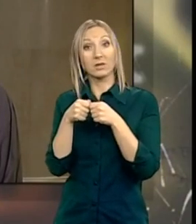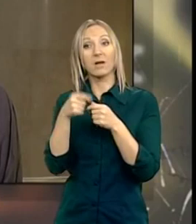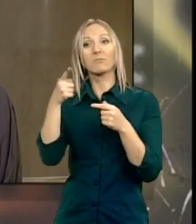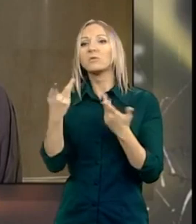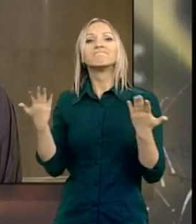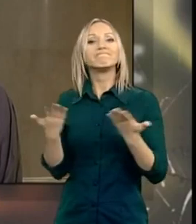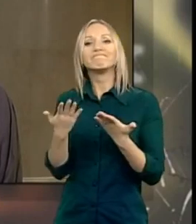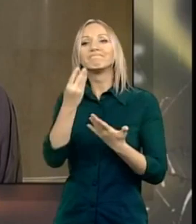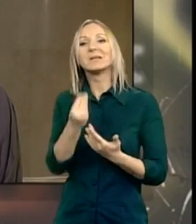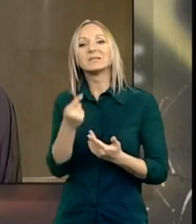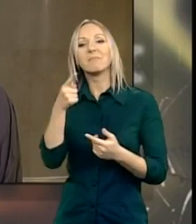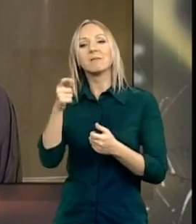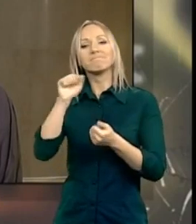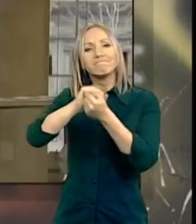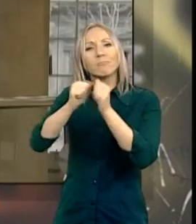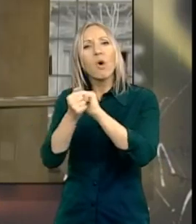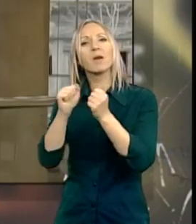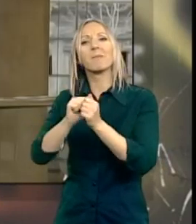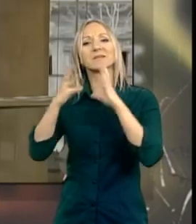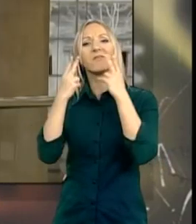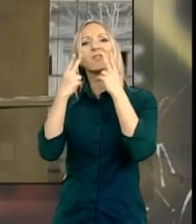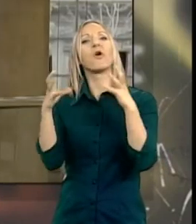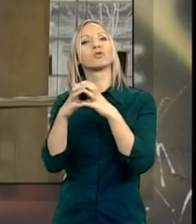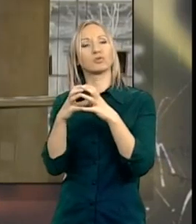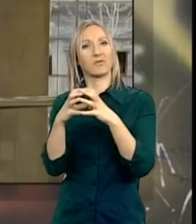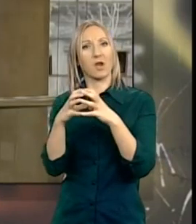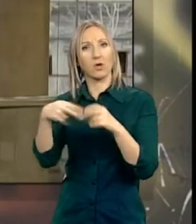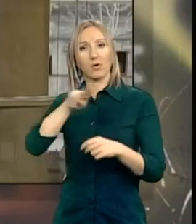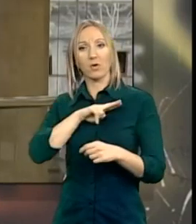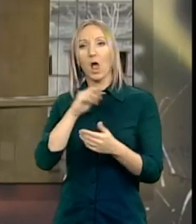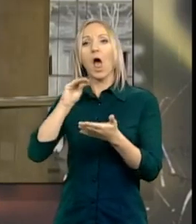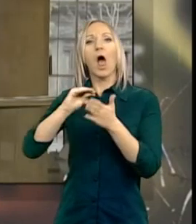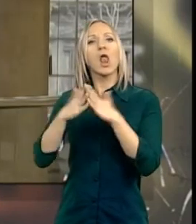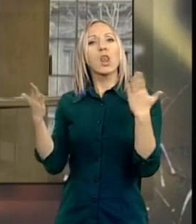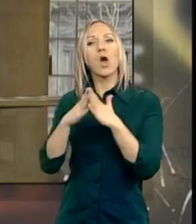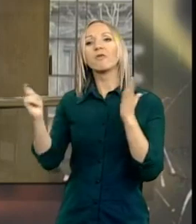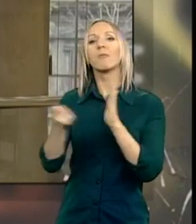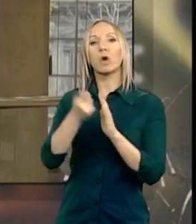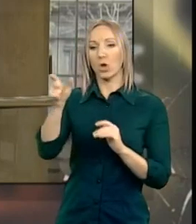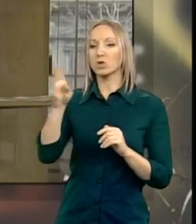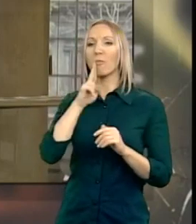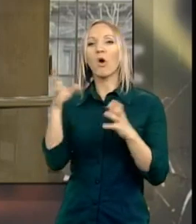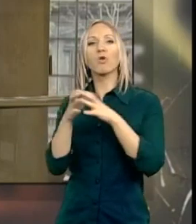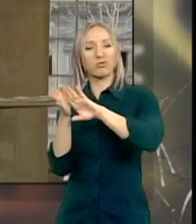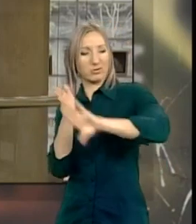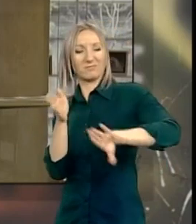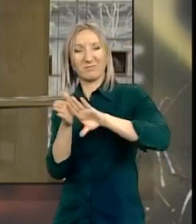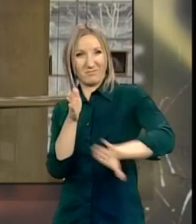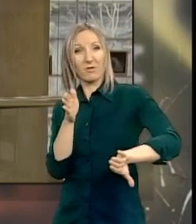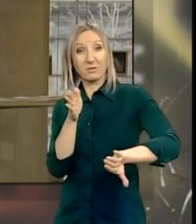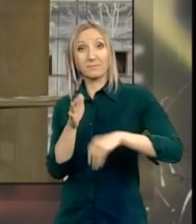svih vidova društvene odgovornosti. Novine prodaju osobe koje društvo potisnulo na marginu i tako postaju